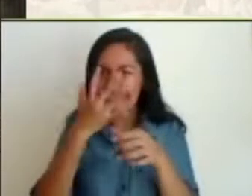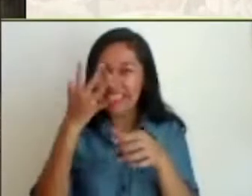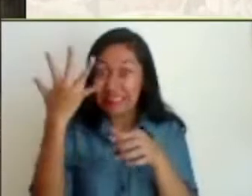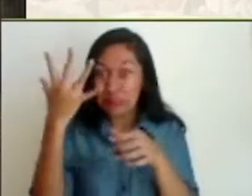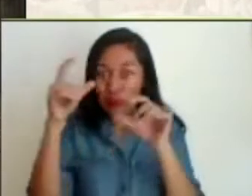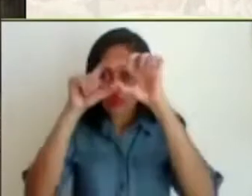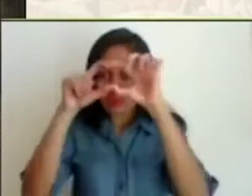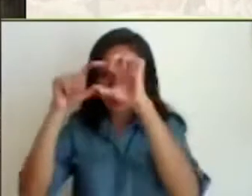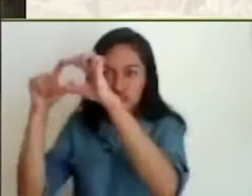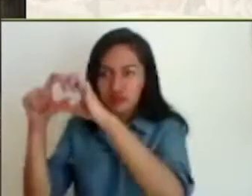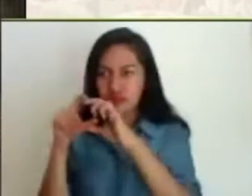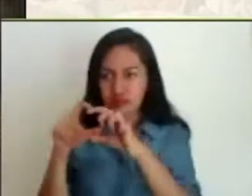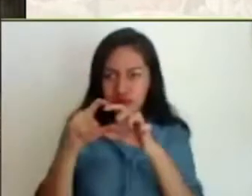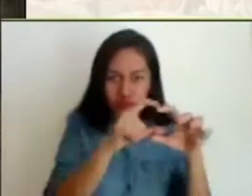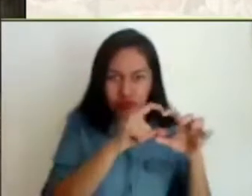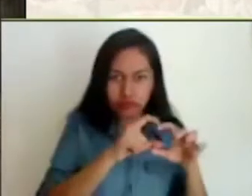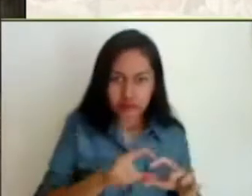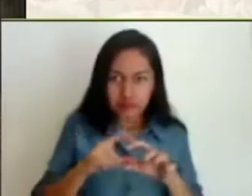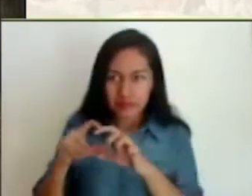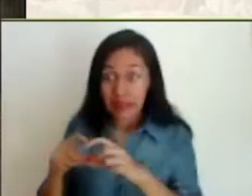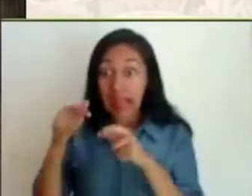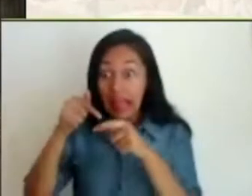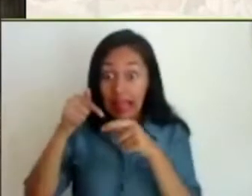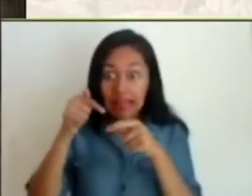las hacen acuñar y abajo las oselle.